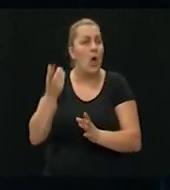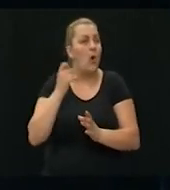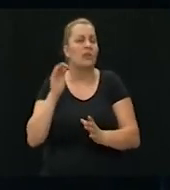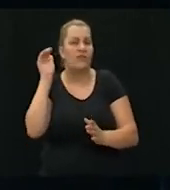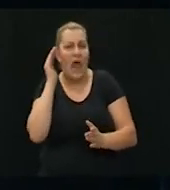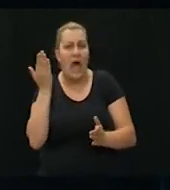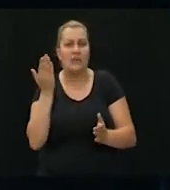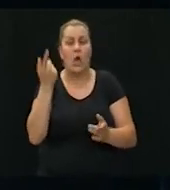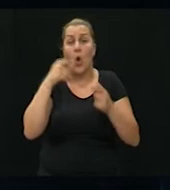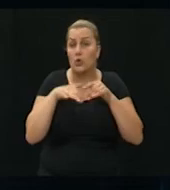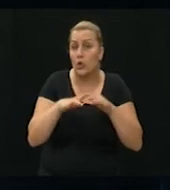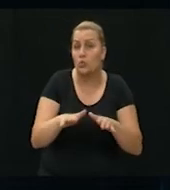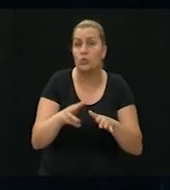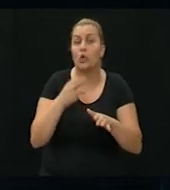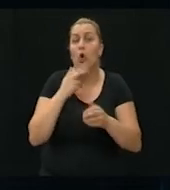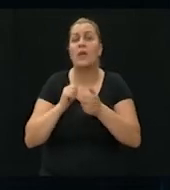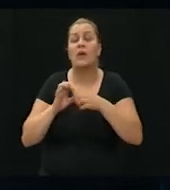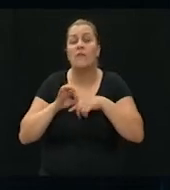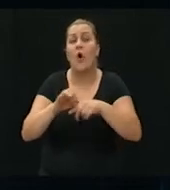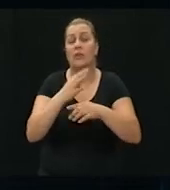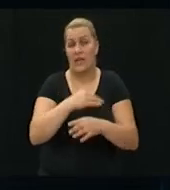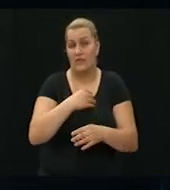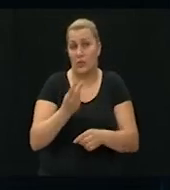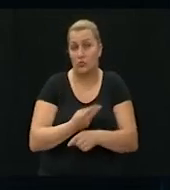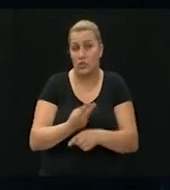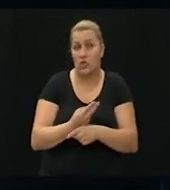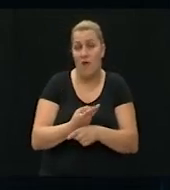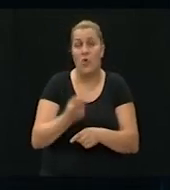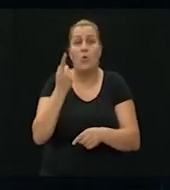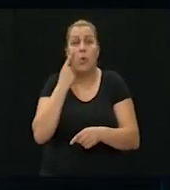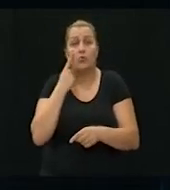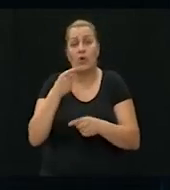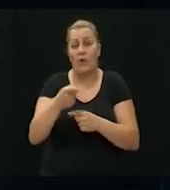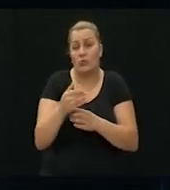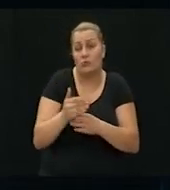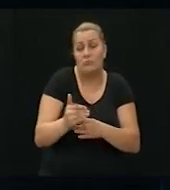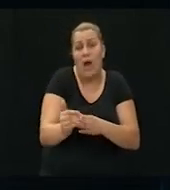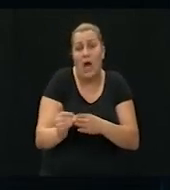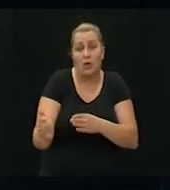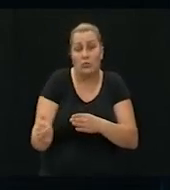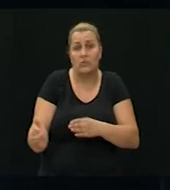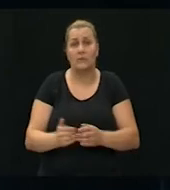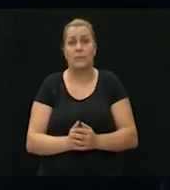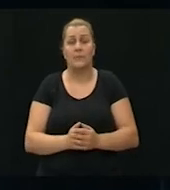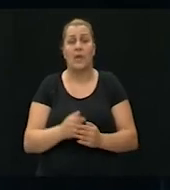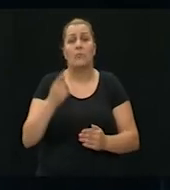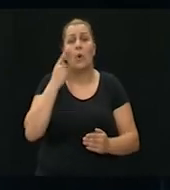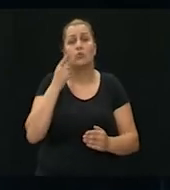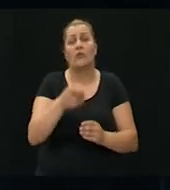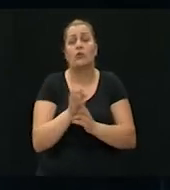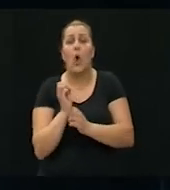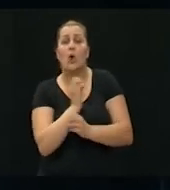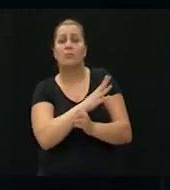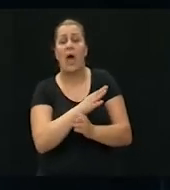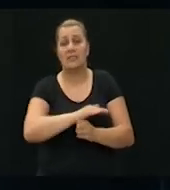šta ja znam, od ljudi koji vode Hrvatsku državu, pokušavaju to marginalizirati, pokušavaju to jednostavno baciti